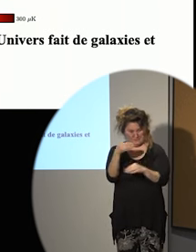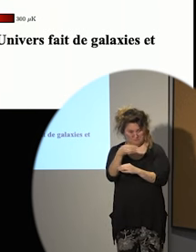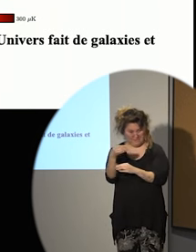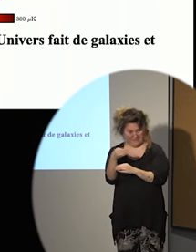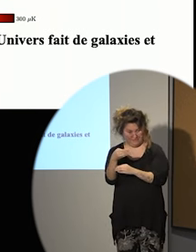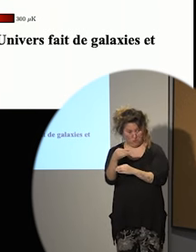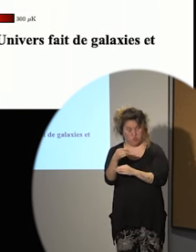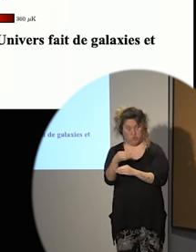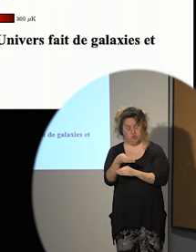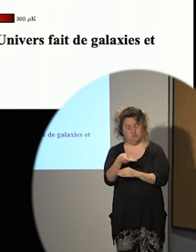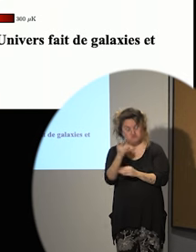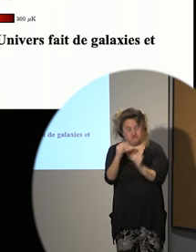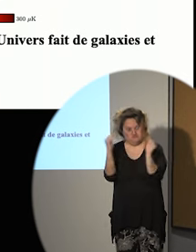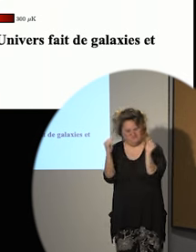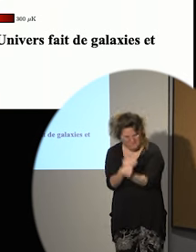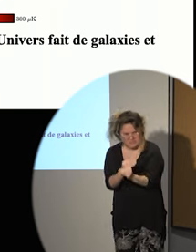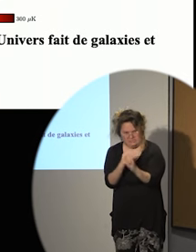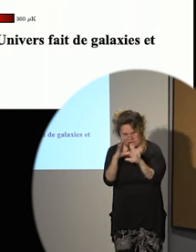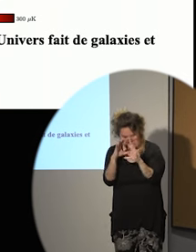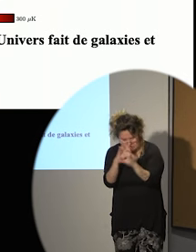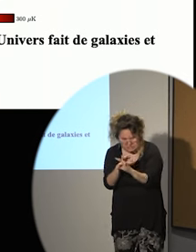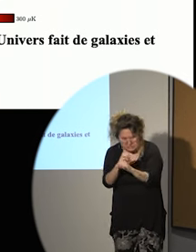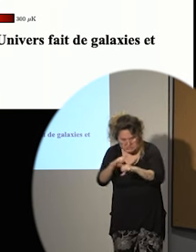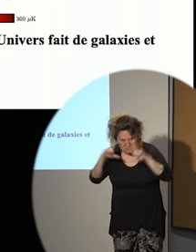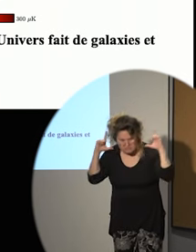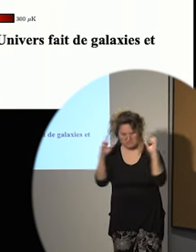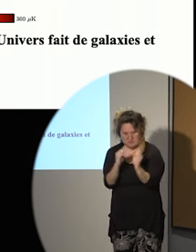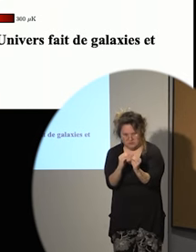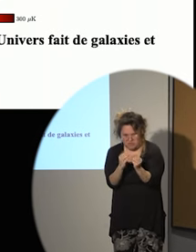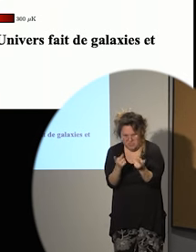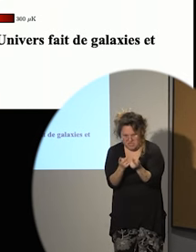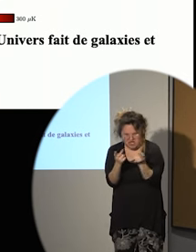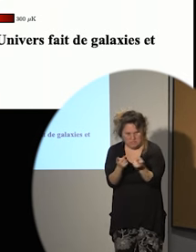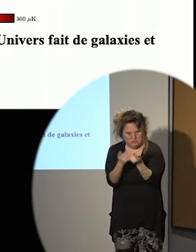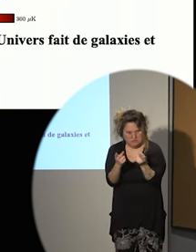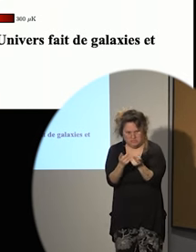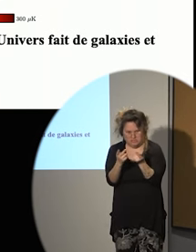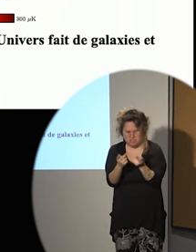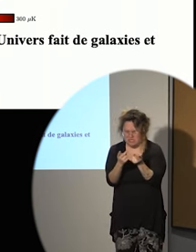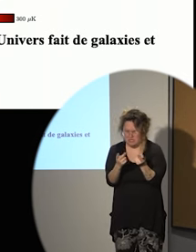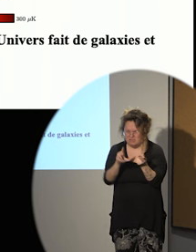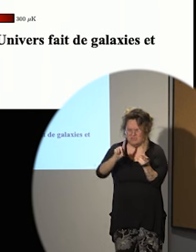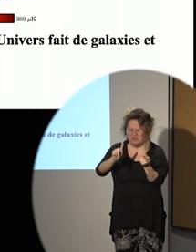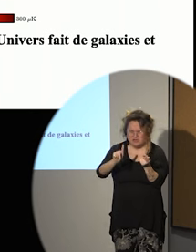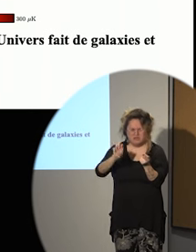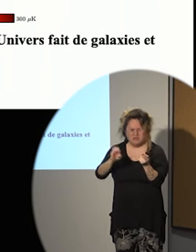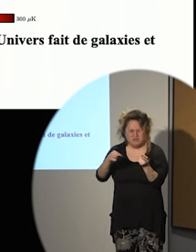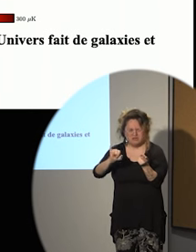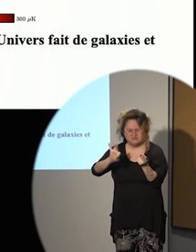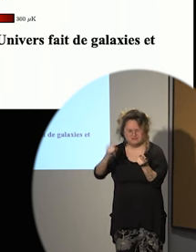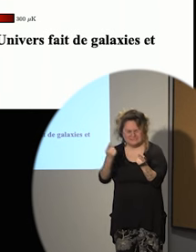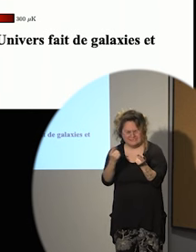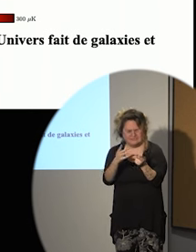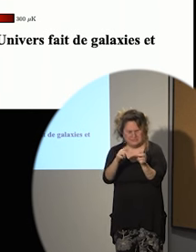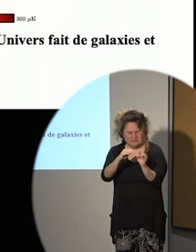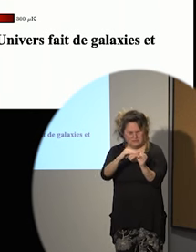fait à des toutes petites fluctuations de densité. L'univers à l'époque, quand il avait 380 000 ans,